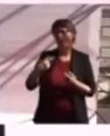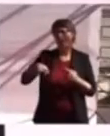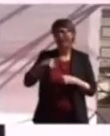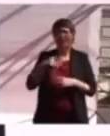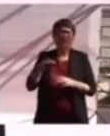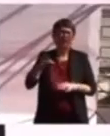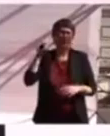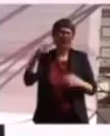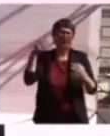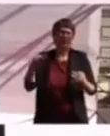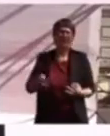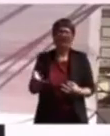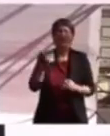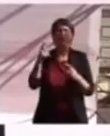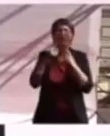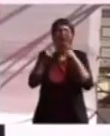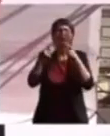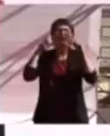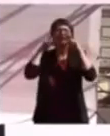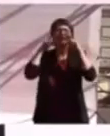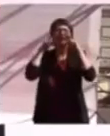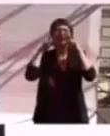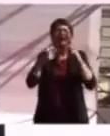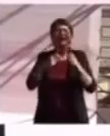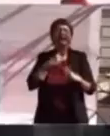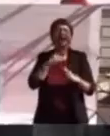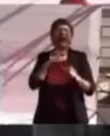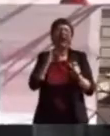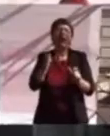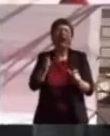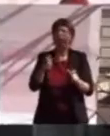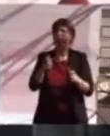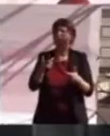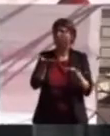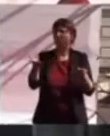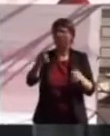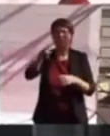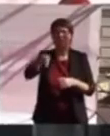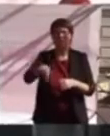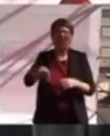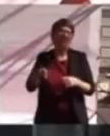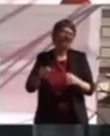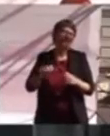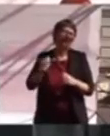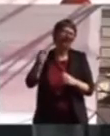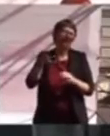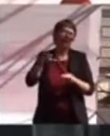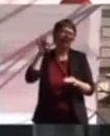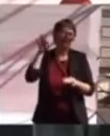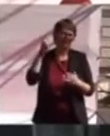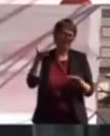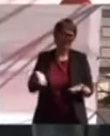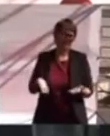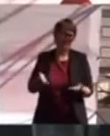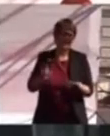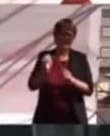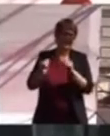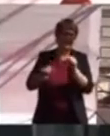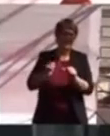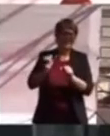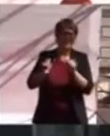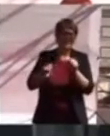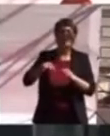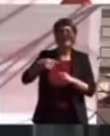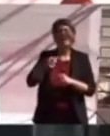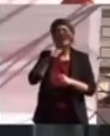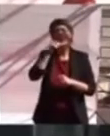obbligatorie anche all'aperto è una prima scelta che va in questa direzione abbiamo bisogno di un coordinamento ancora più forte